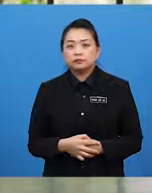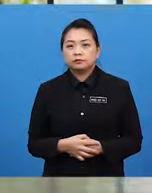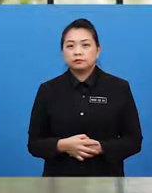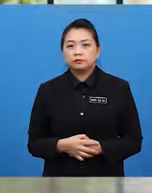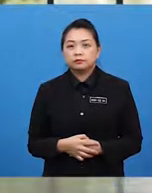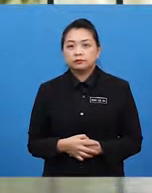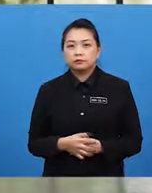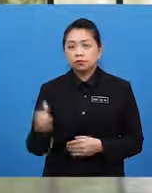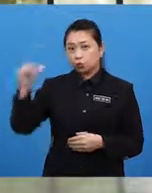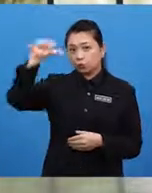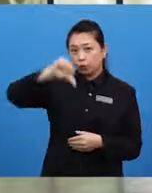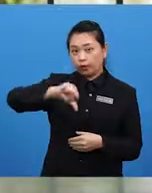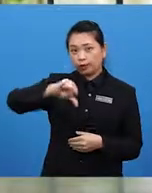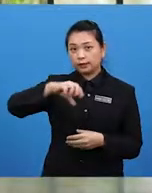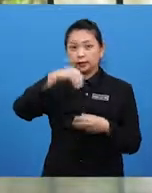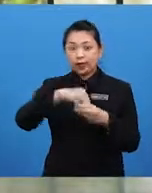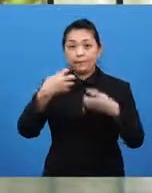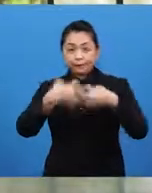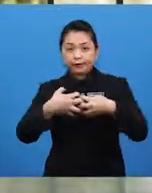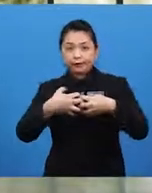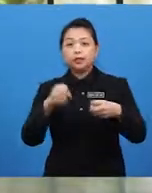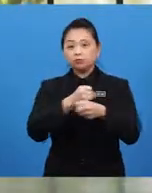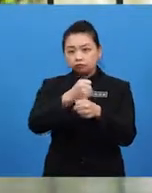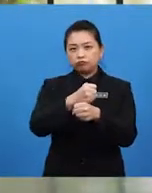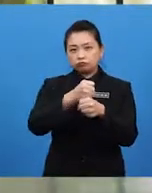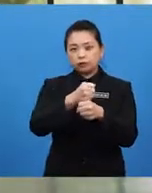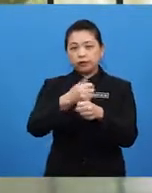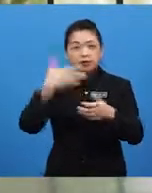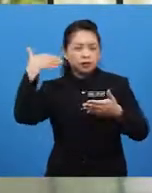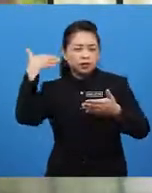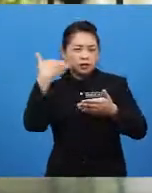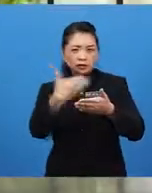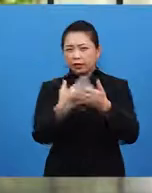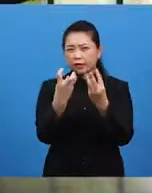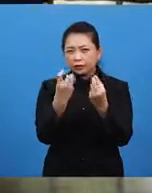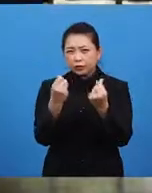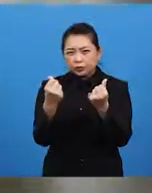kwangsoo kedalam mesin penghisap dan kisah sehingga hancur